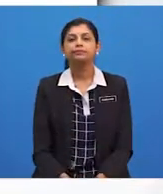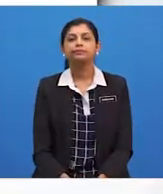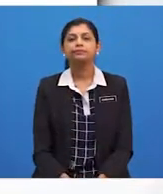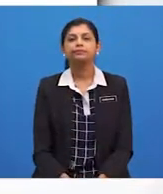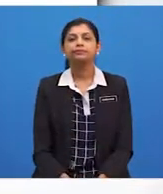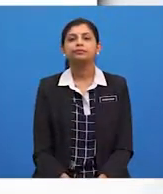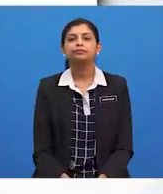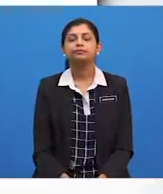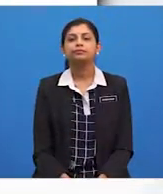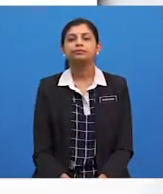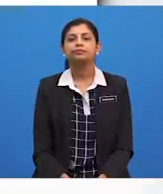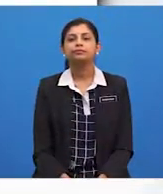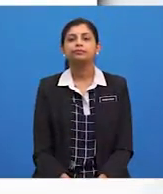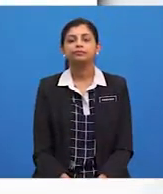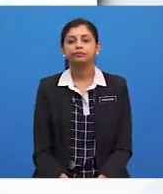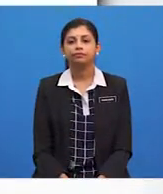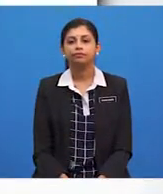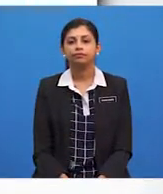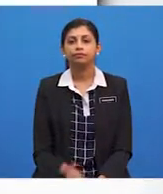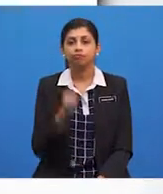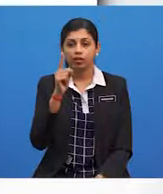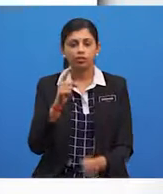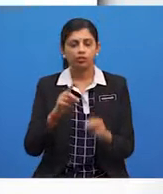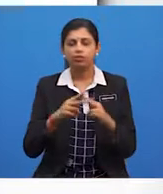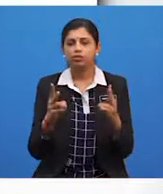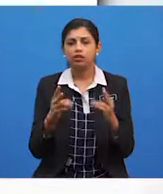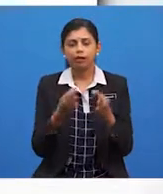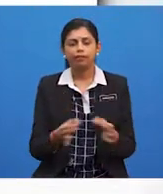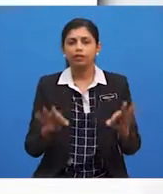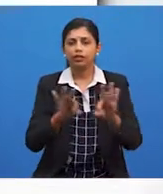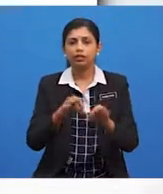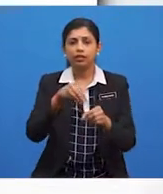sangat penting dalam sejarah penggubalan perlembagaan negara kita.